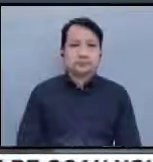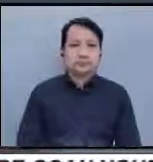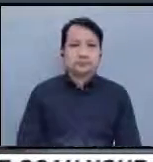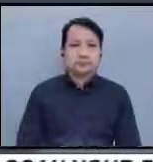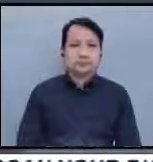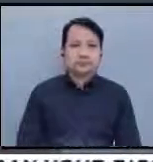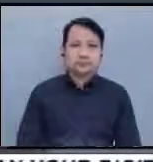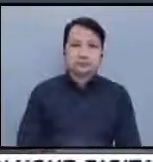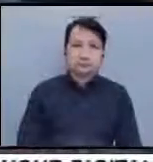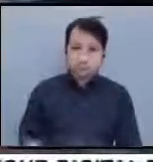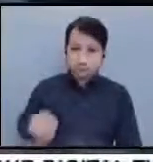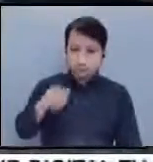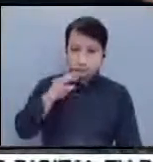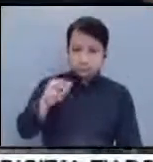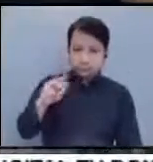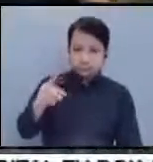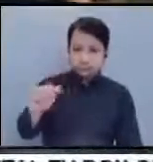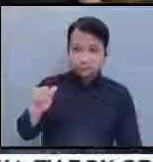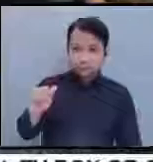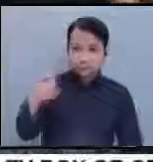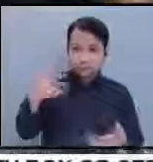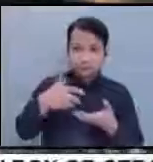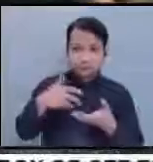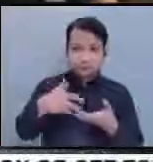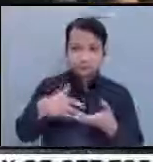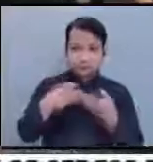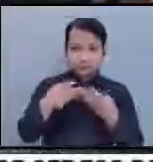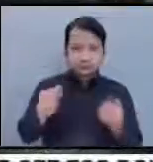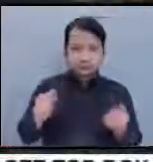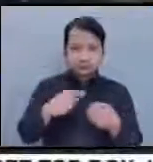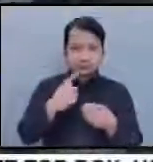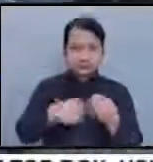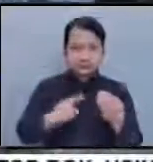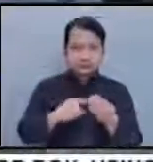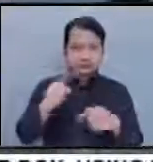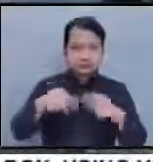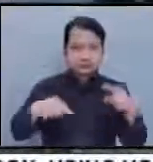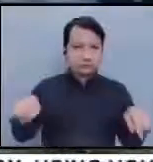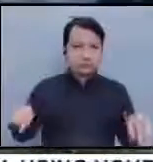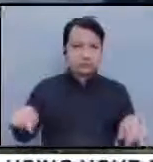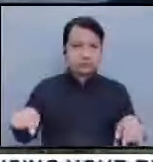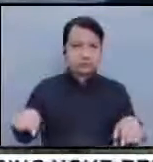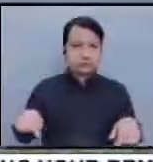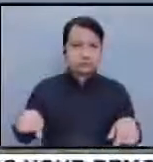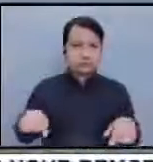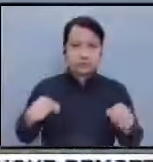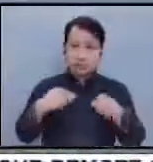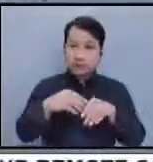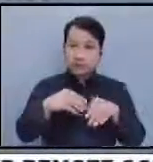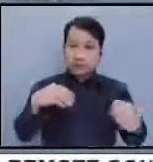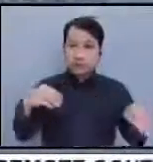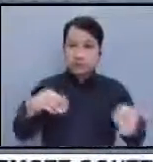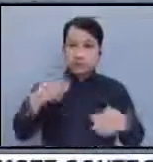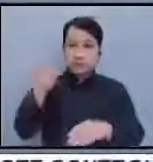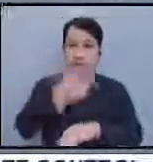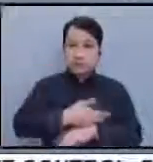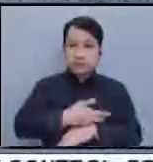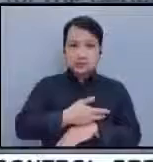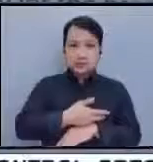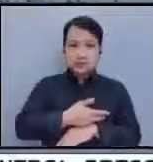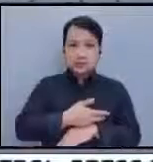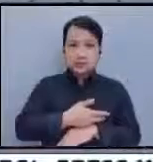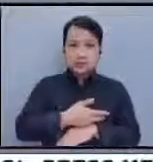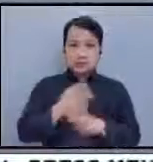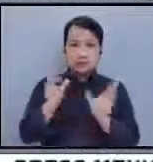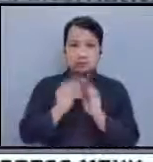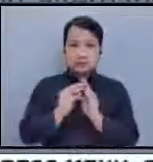Pag-aaralan ng MMDA ang iba't ibang inilatag na solusyon kaugnay ng iba't ibang issue sa traffic sector sa isinagawang tatlong araw na traffic summit na